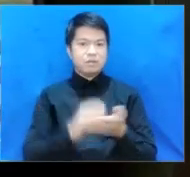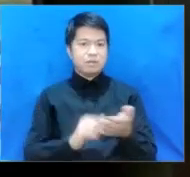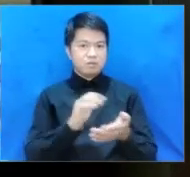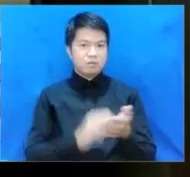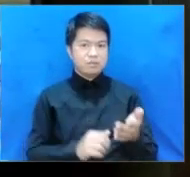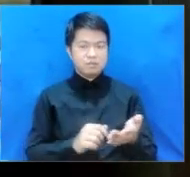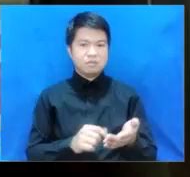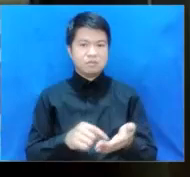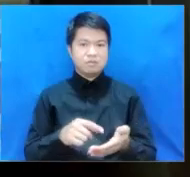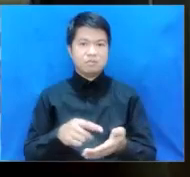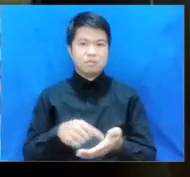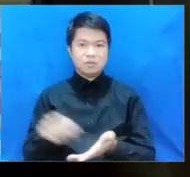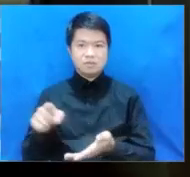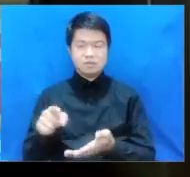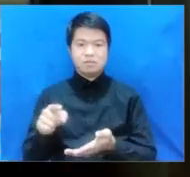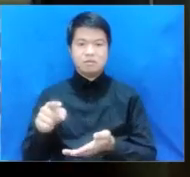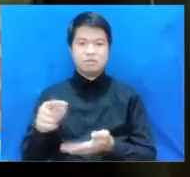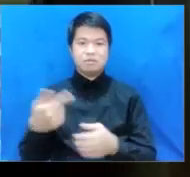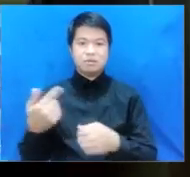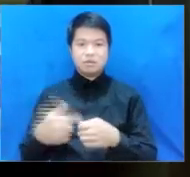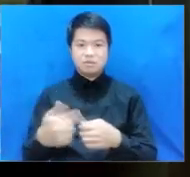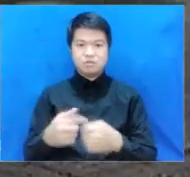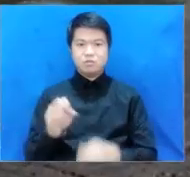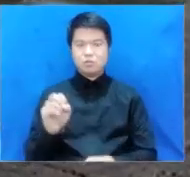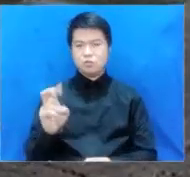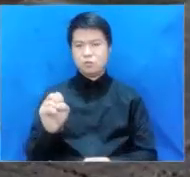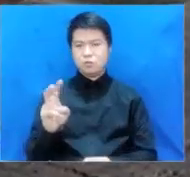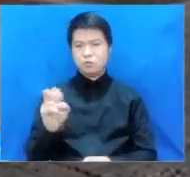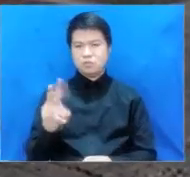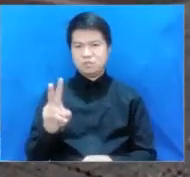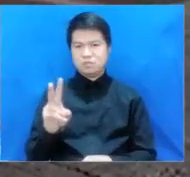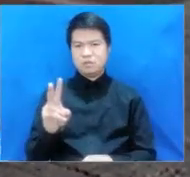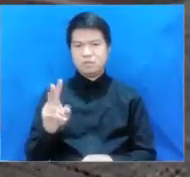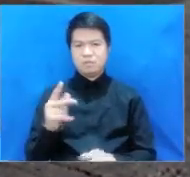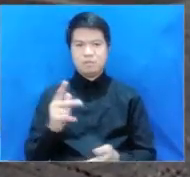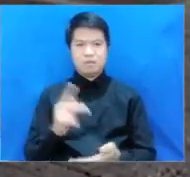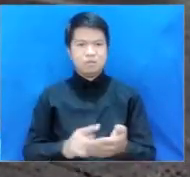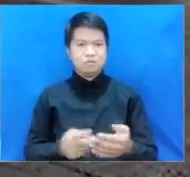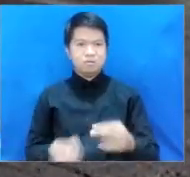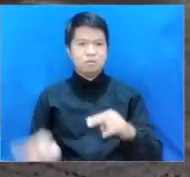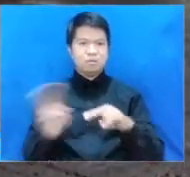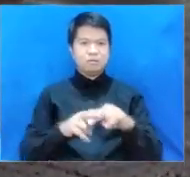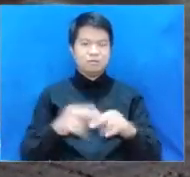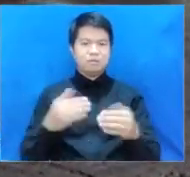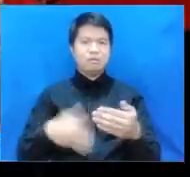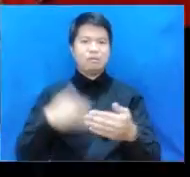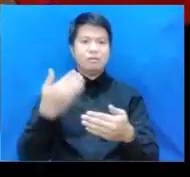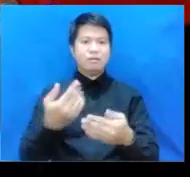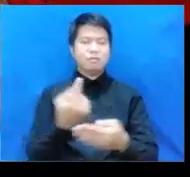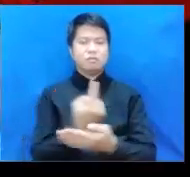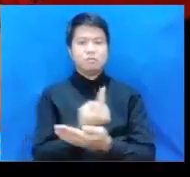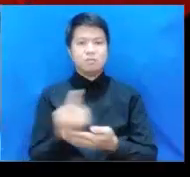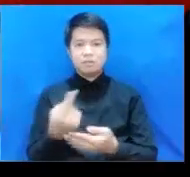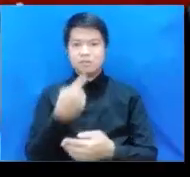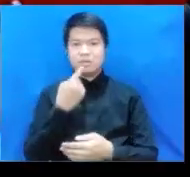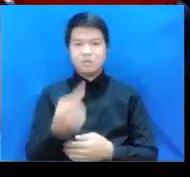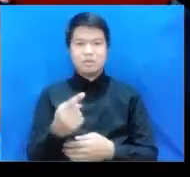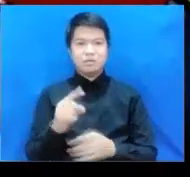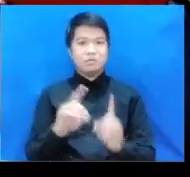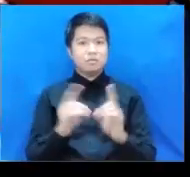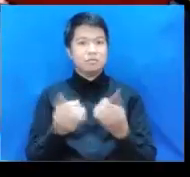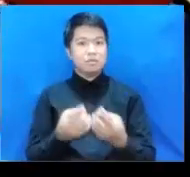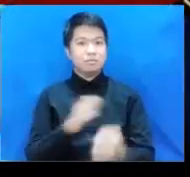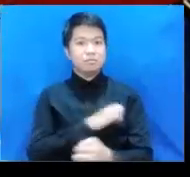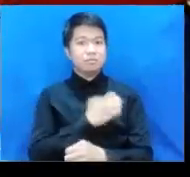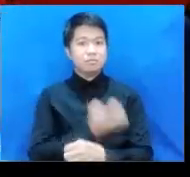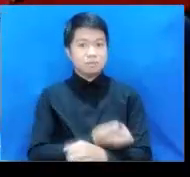ang pangamba ng 12 pesos na dagdag singil sa petrolyo sa susunod na linggo. Pero sabi ng Department of Energy,